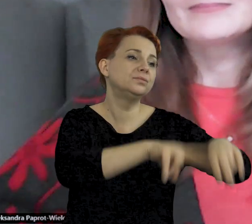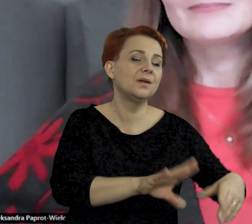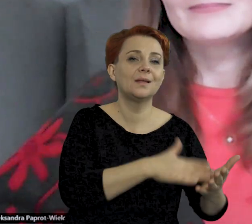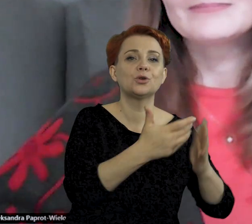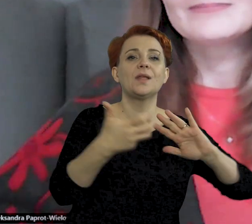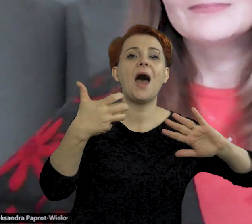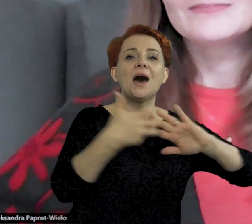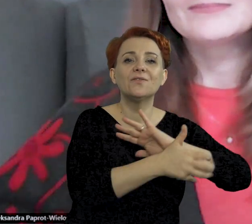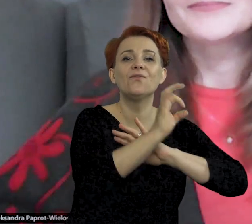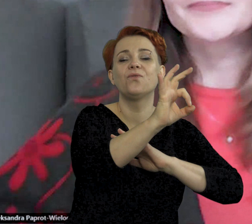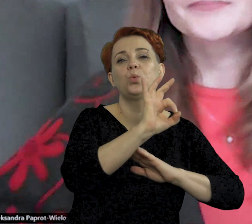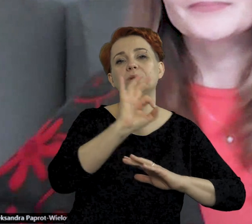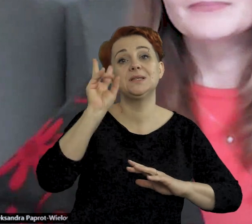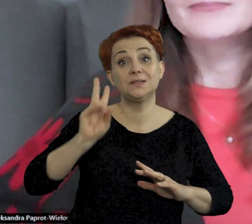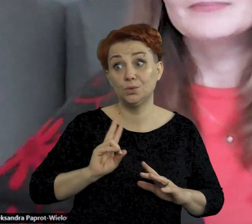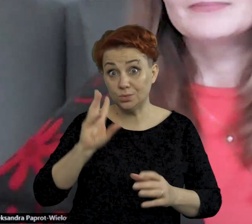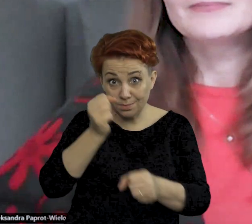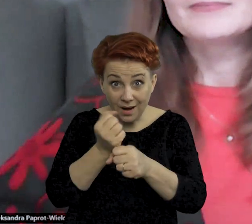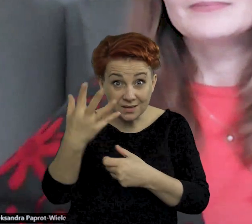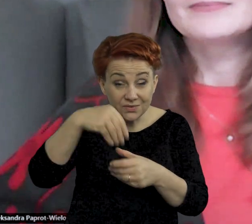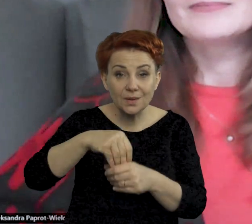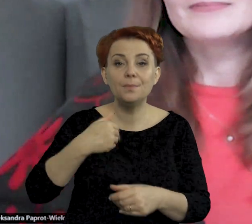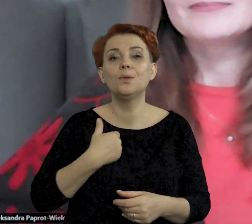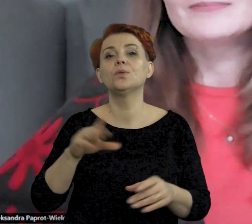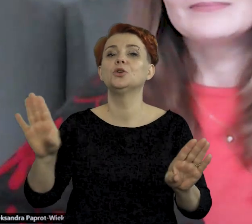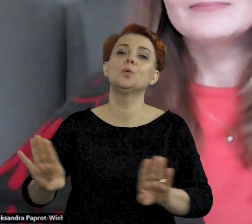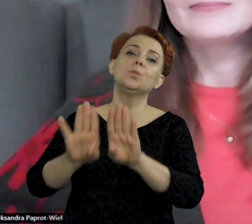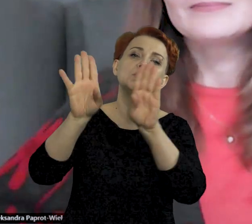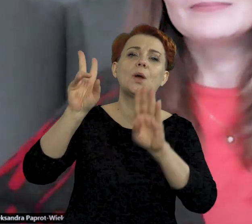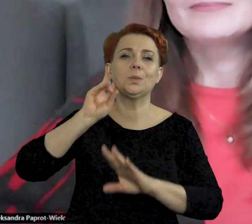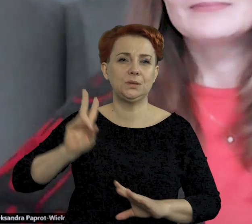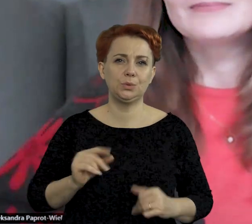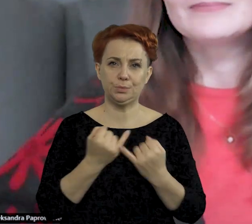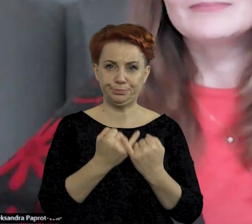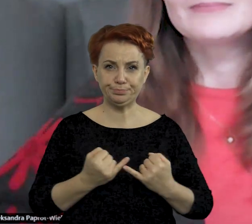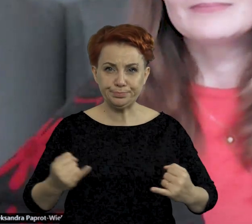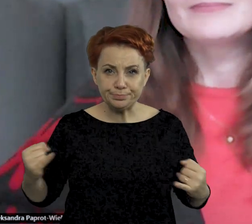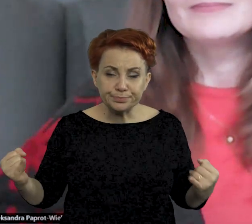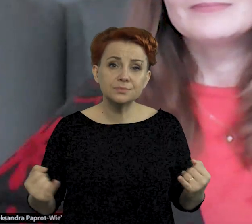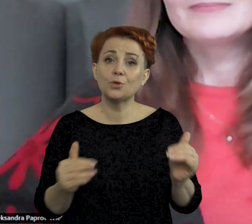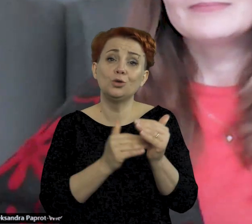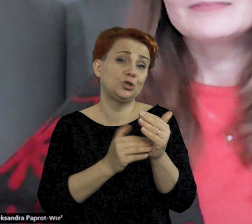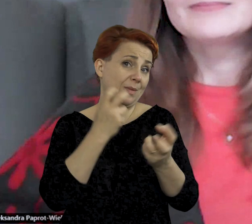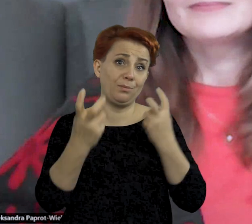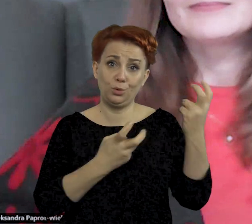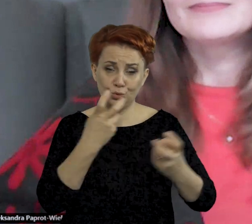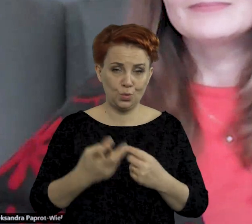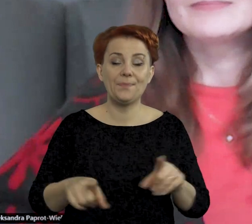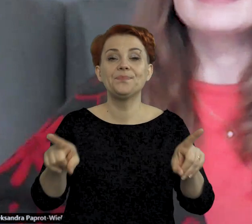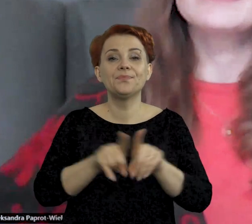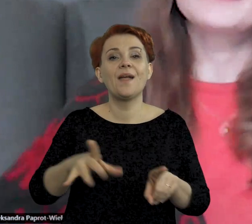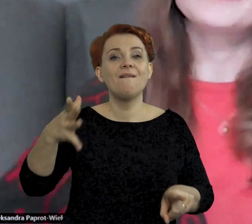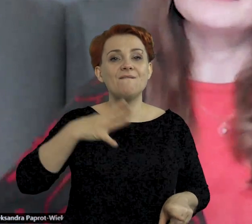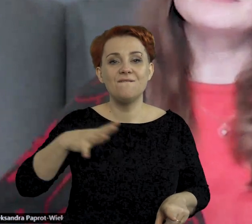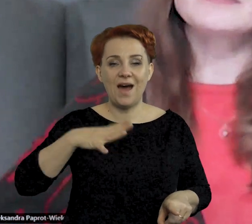archiwach instytucji, w których pracowały, w archiwach muzeów, instytutów. Po prostu trzeba poszukać. Także warto